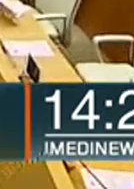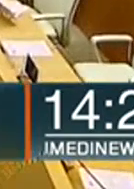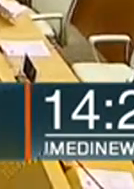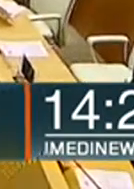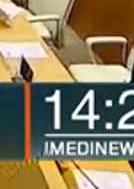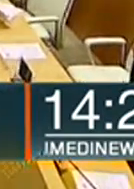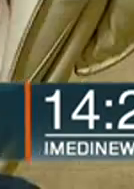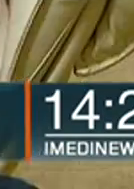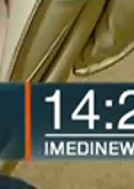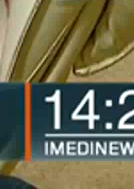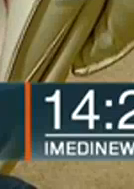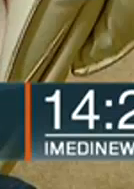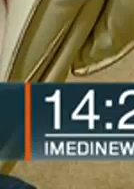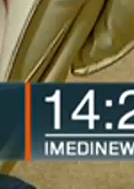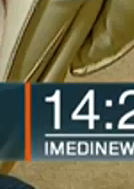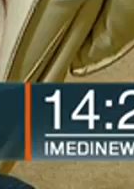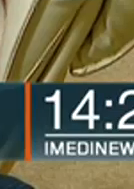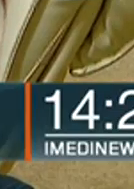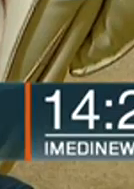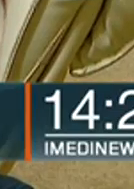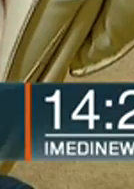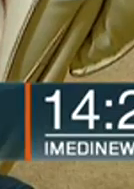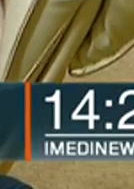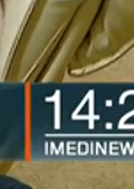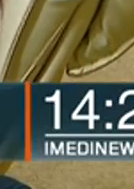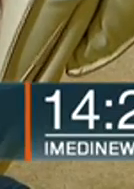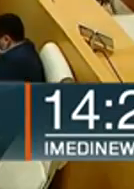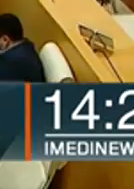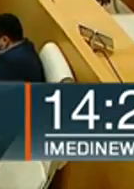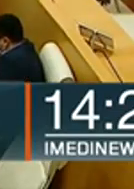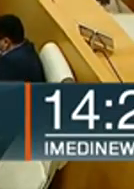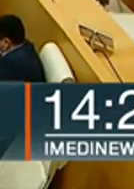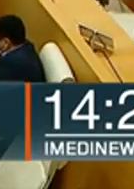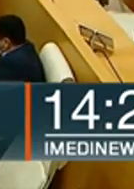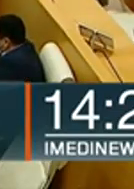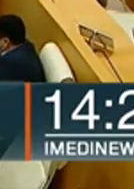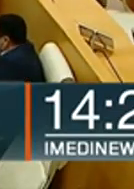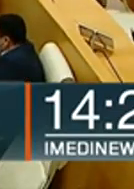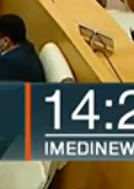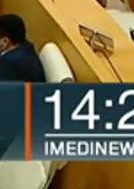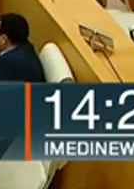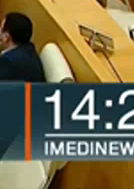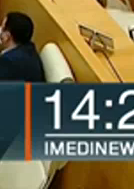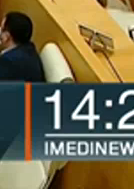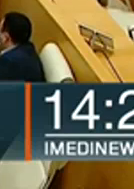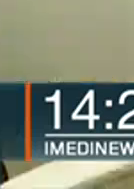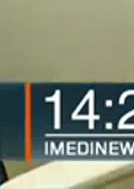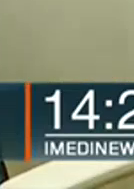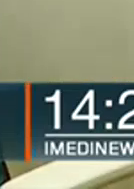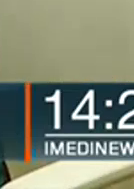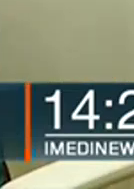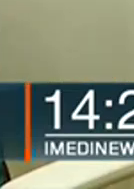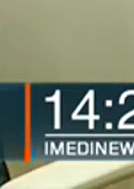მძღოლიც დაჯარიმდებიან 20-20 ლარით. ამასთან ქორწილის, ქელეხის, იუბილის, ნათლობის და სხვა ტიპის თავყრილობის